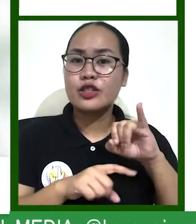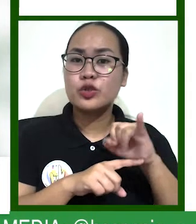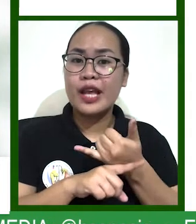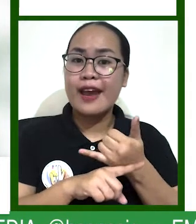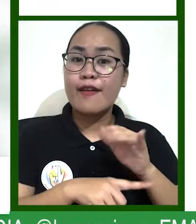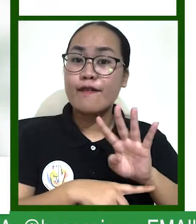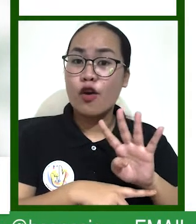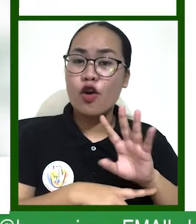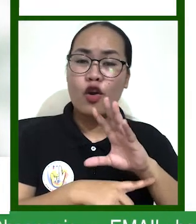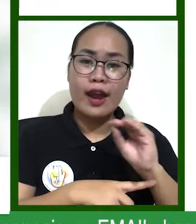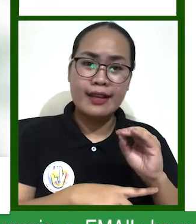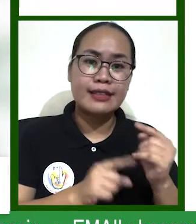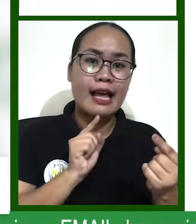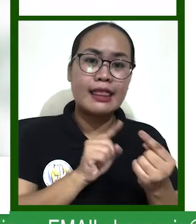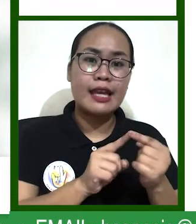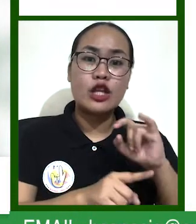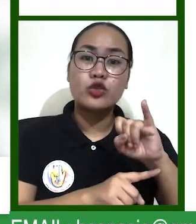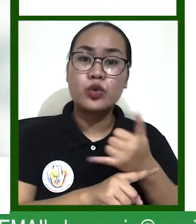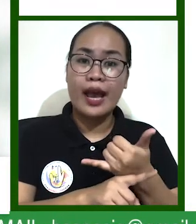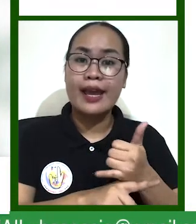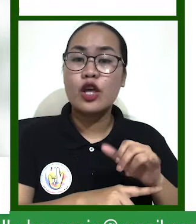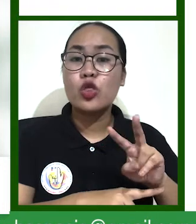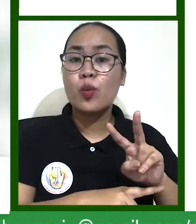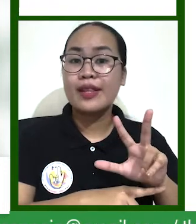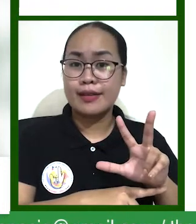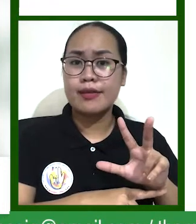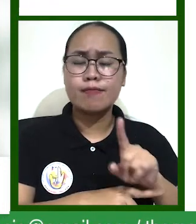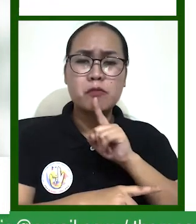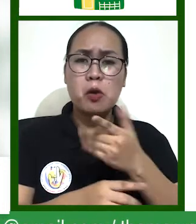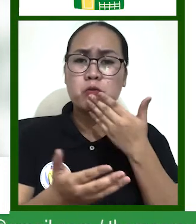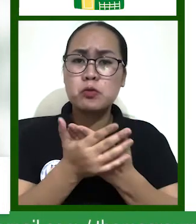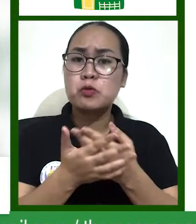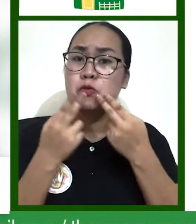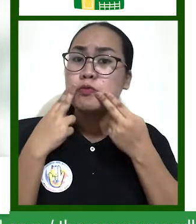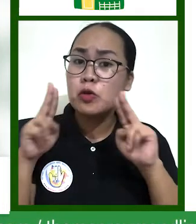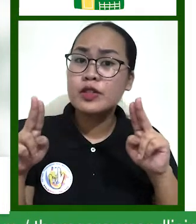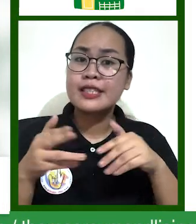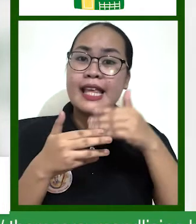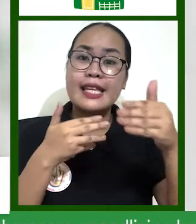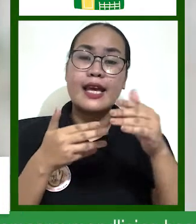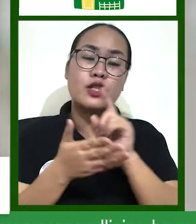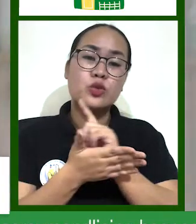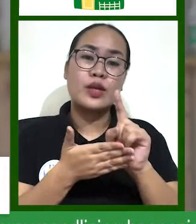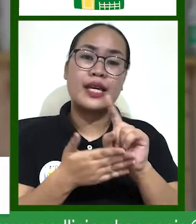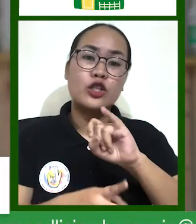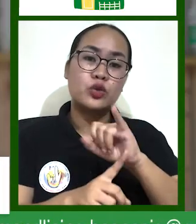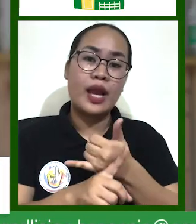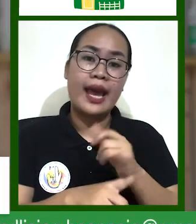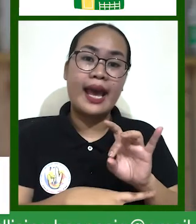July 23. And of course, good news sa ating mga kabarangay, no? Next week, July 18 hanggang